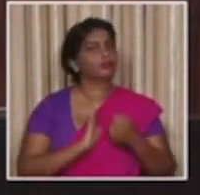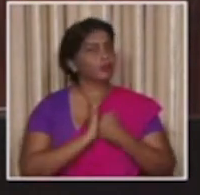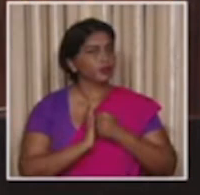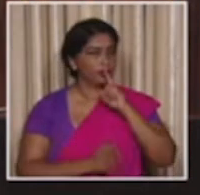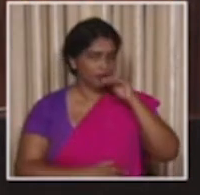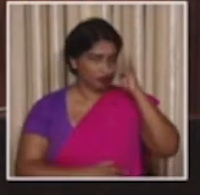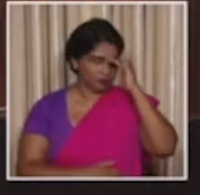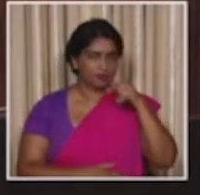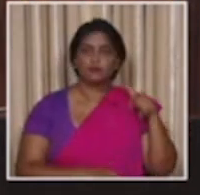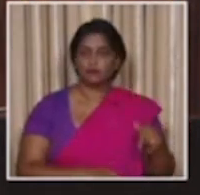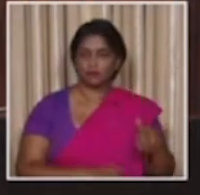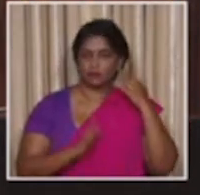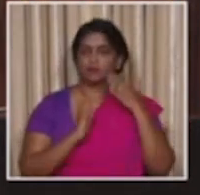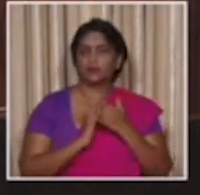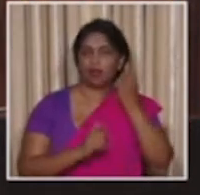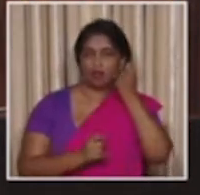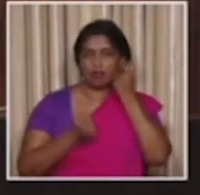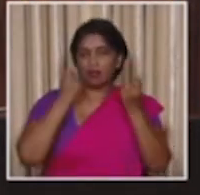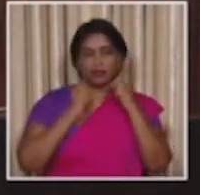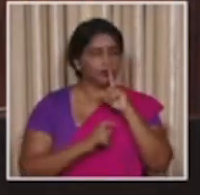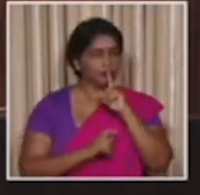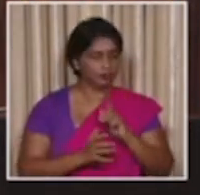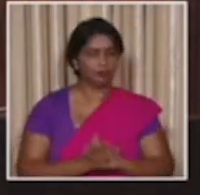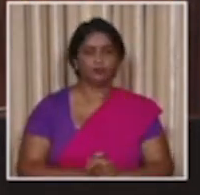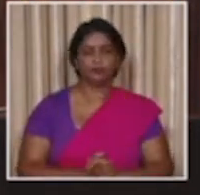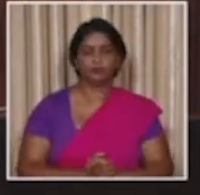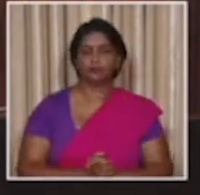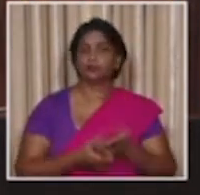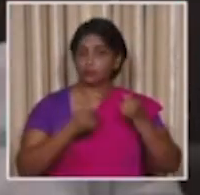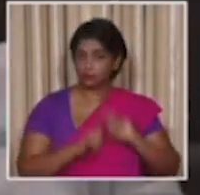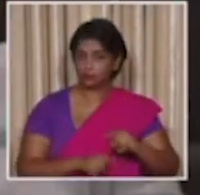කථානායකතුමනි, දැන් මේ පිළිබඳව අදහස් කීපයක් කිව්වා. දැන් ඊළඟට